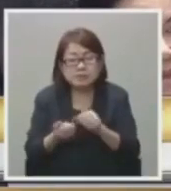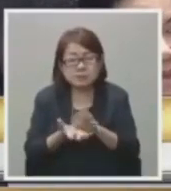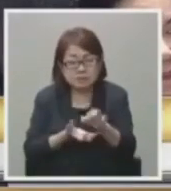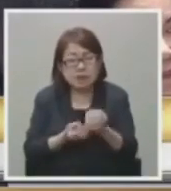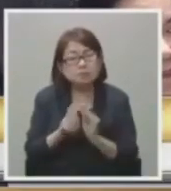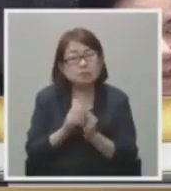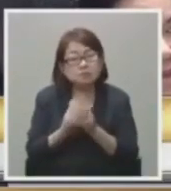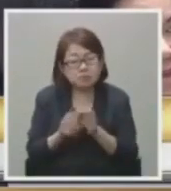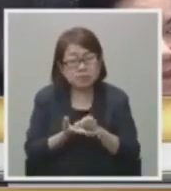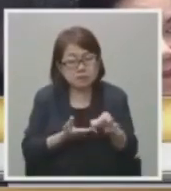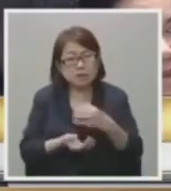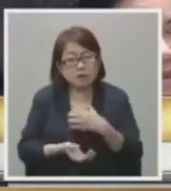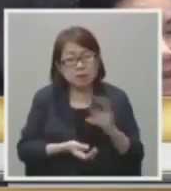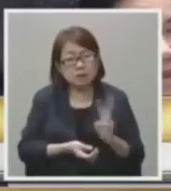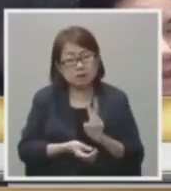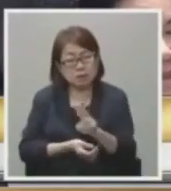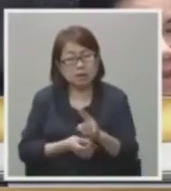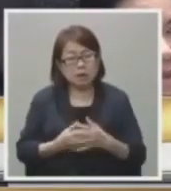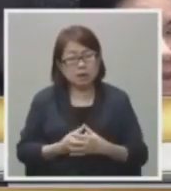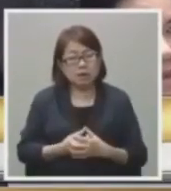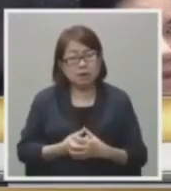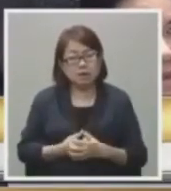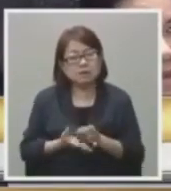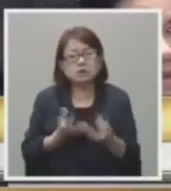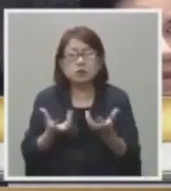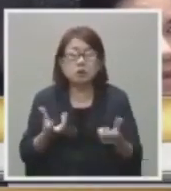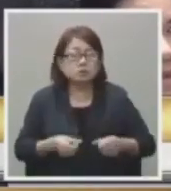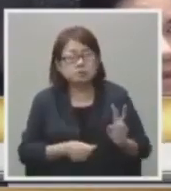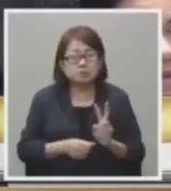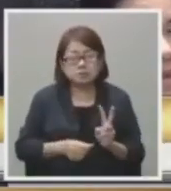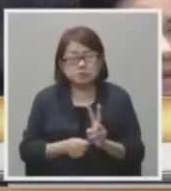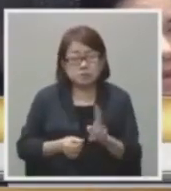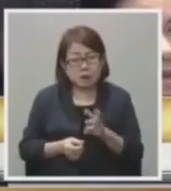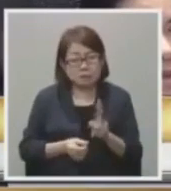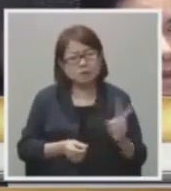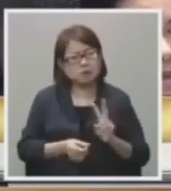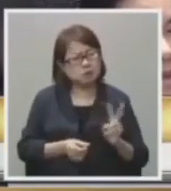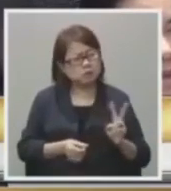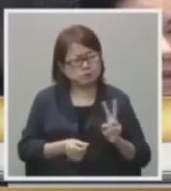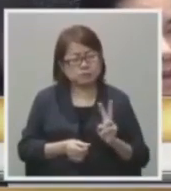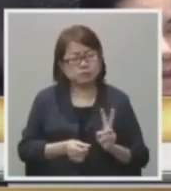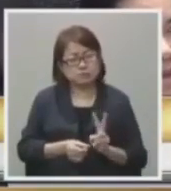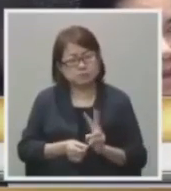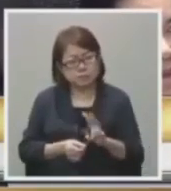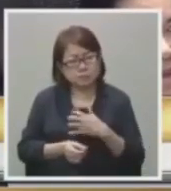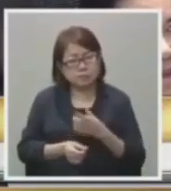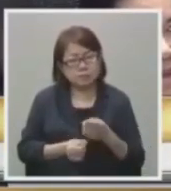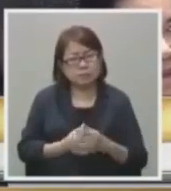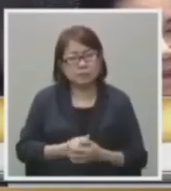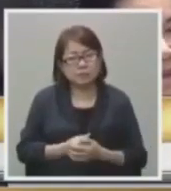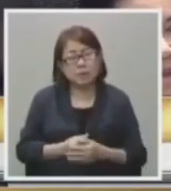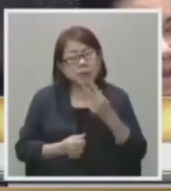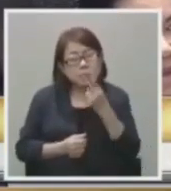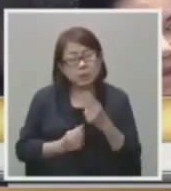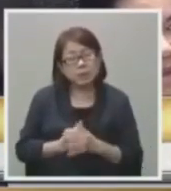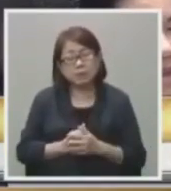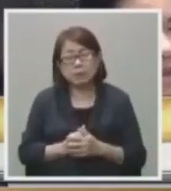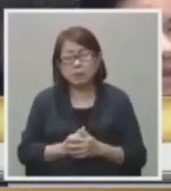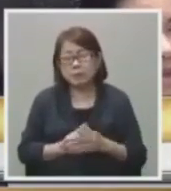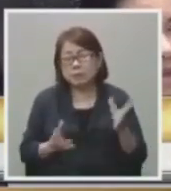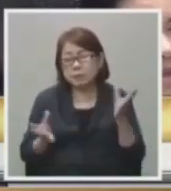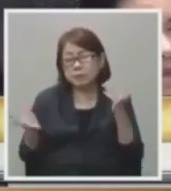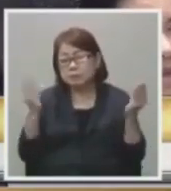ไม้ด้วยกันไปซื้อของด้วยกันในตลาดผมกับท่านนายกไป2คนแล้วดูที่ท่านได้ยินเสียงอะ